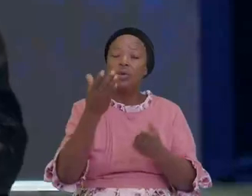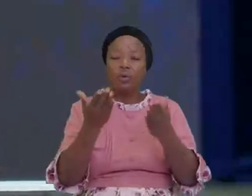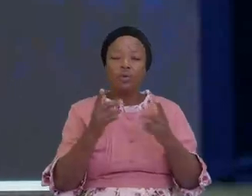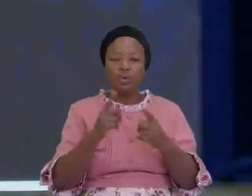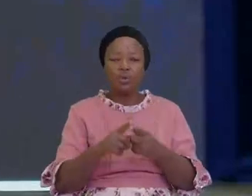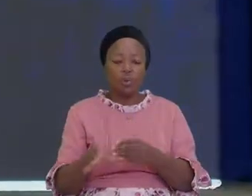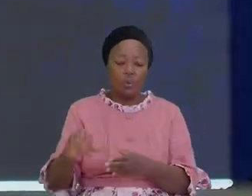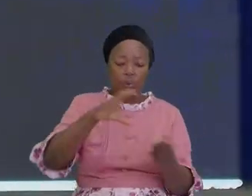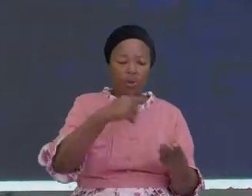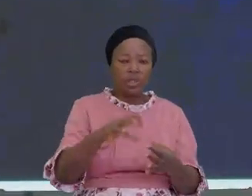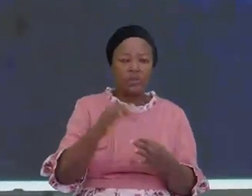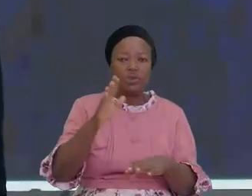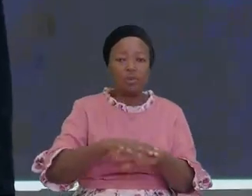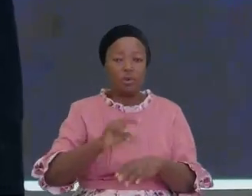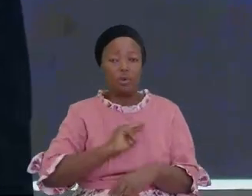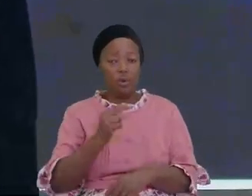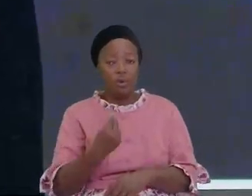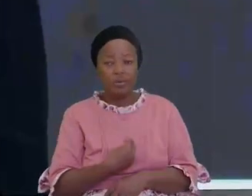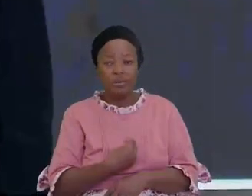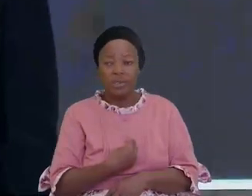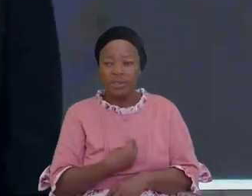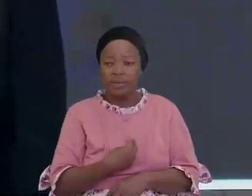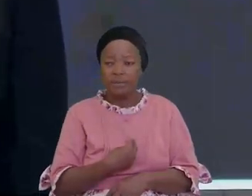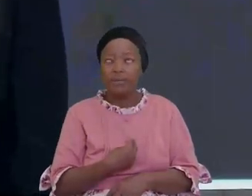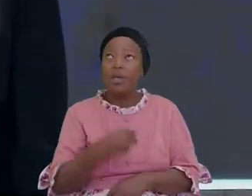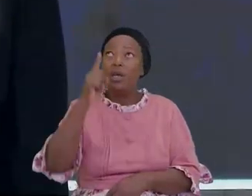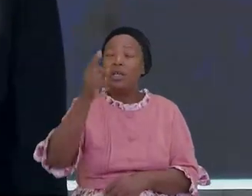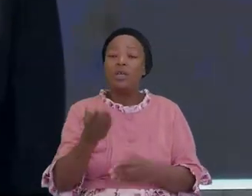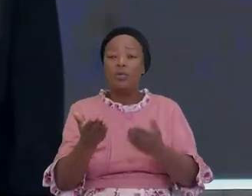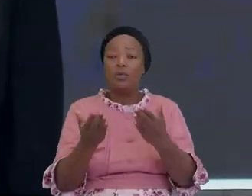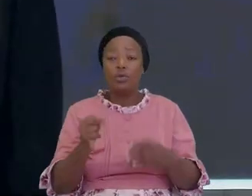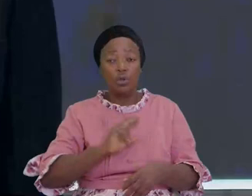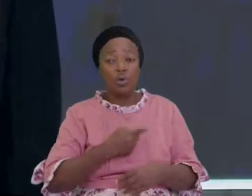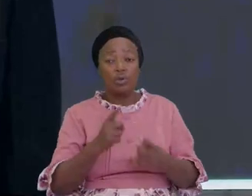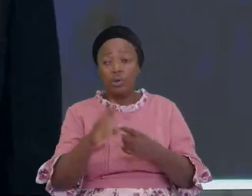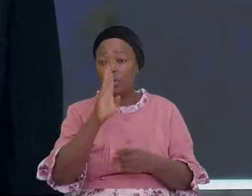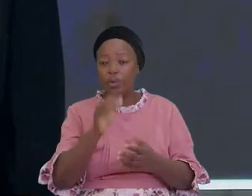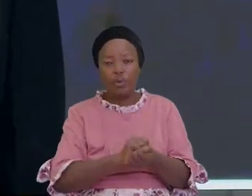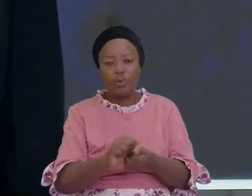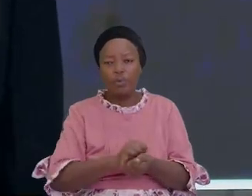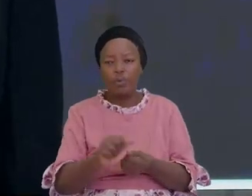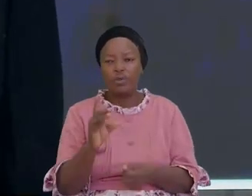Et comme il veut déverser son esprit sur nous, il veut que nous soyons lavés.